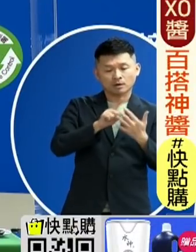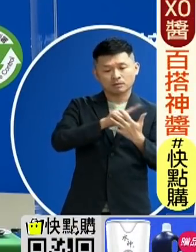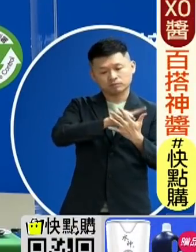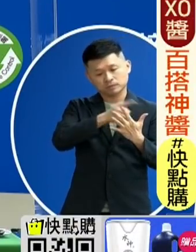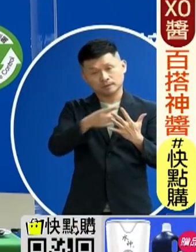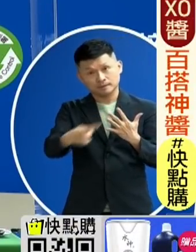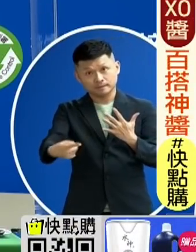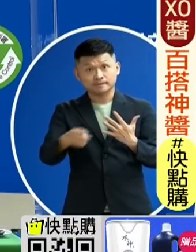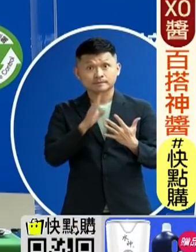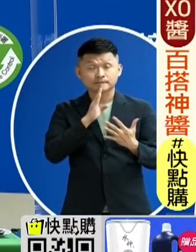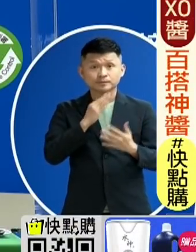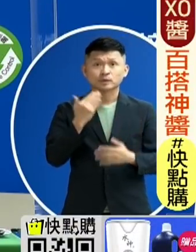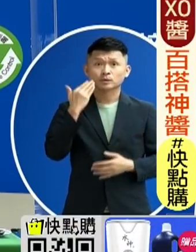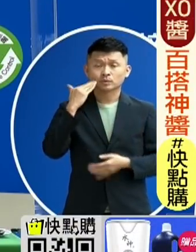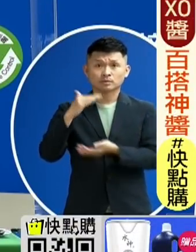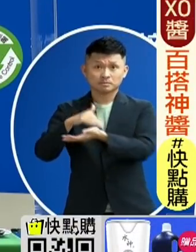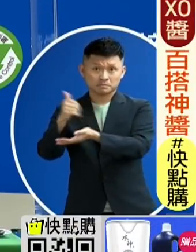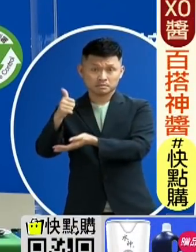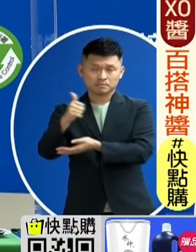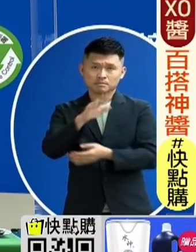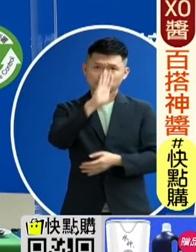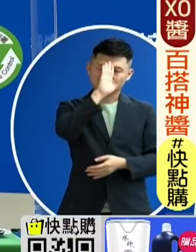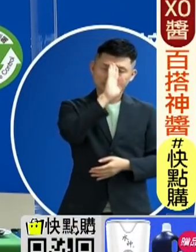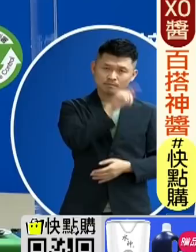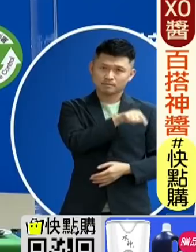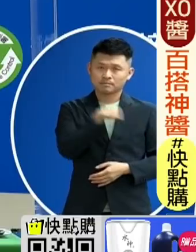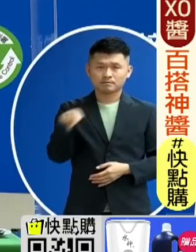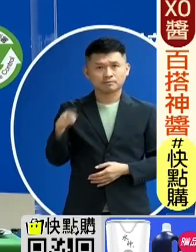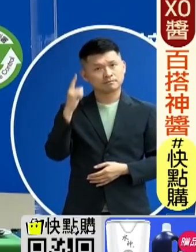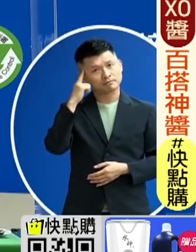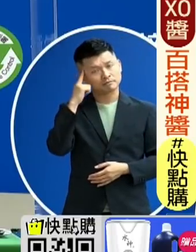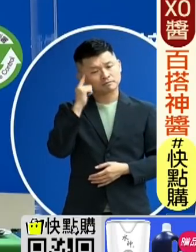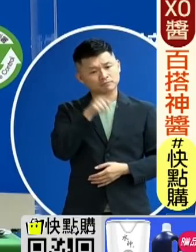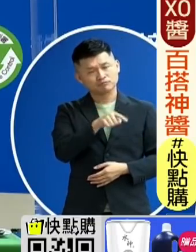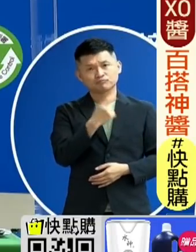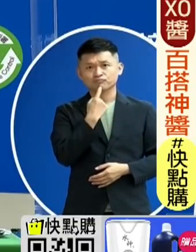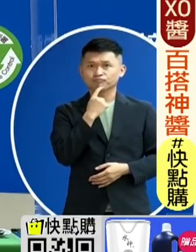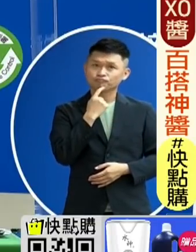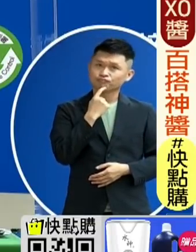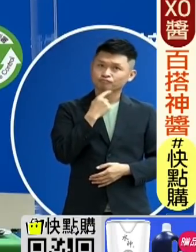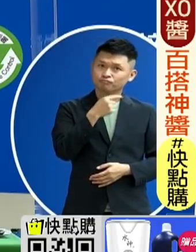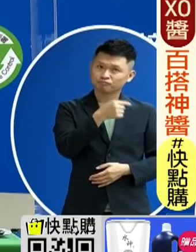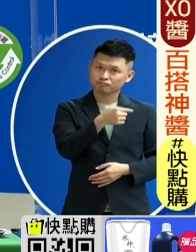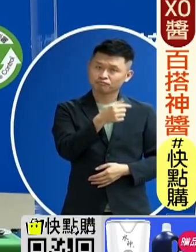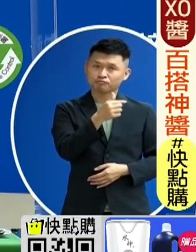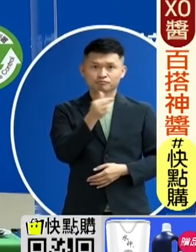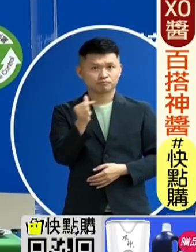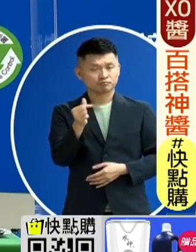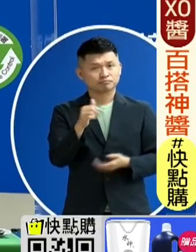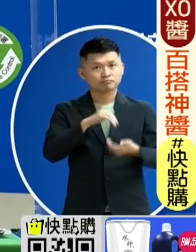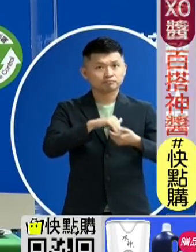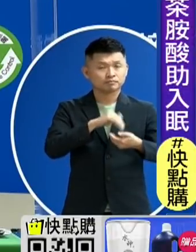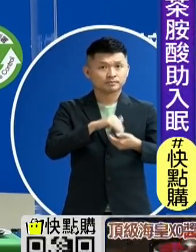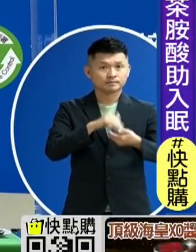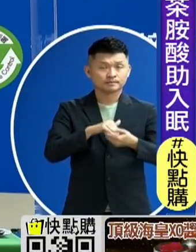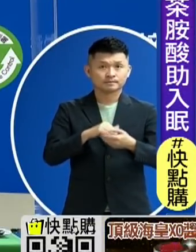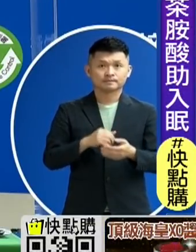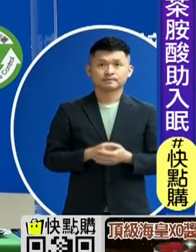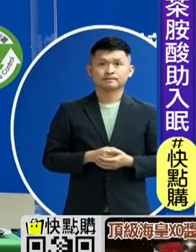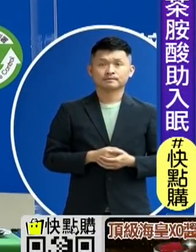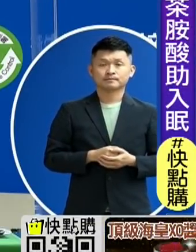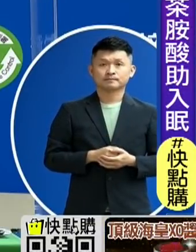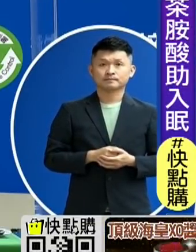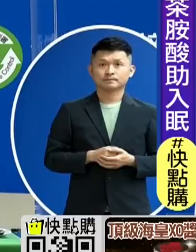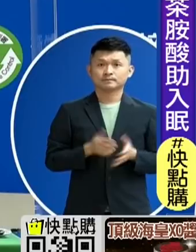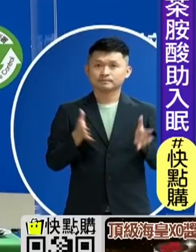他既然讲这个，那我就要反问：我们的快筛能够跟韩国比吗？韩国的快筛车来速这种已经在一年多